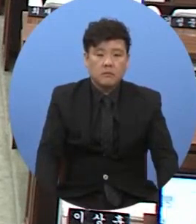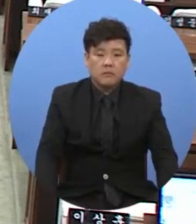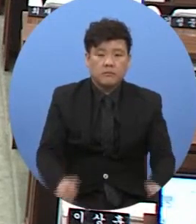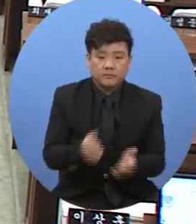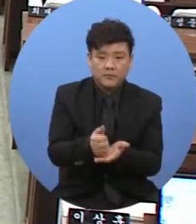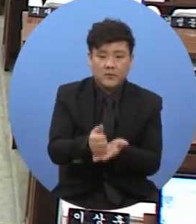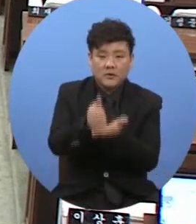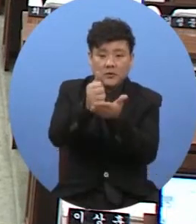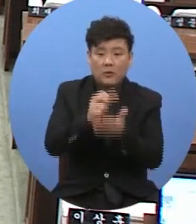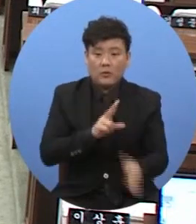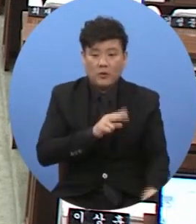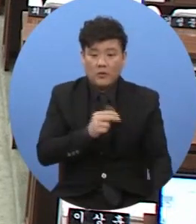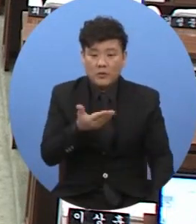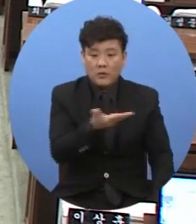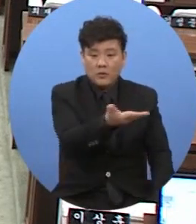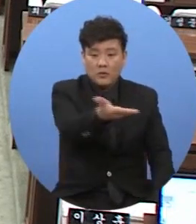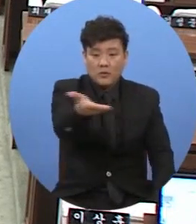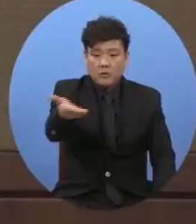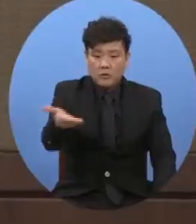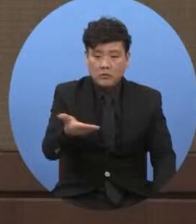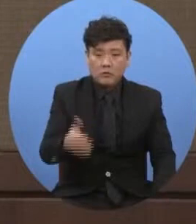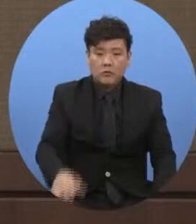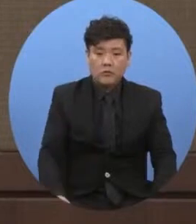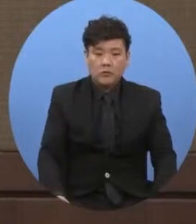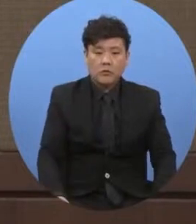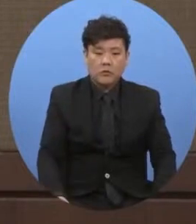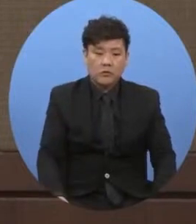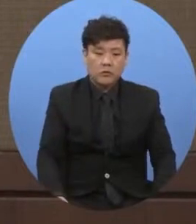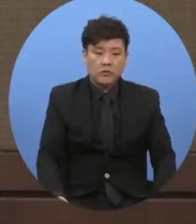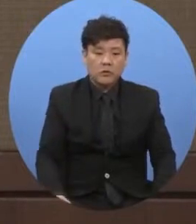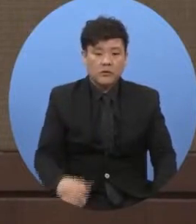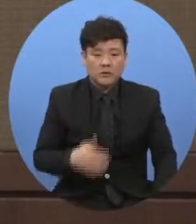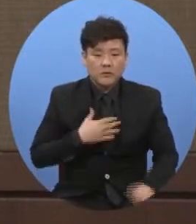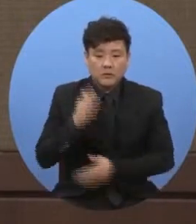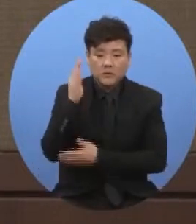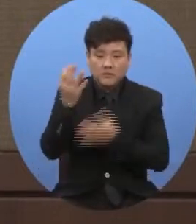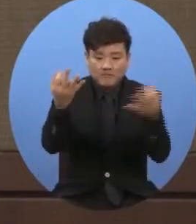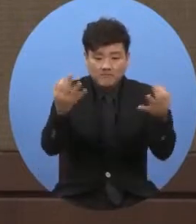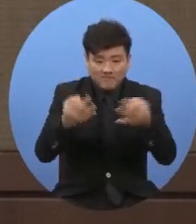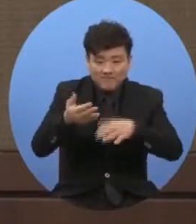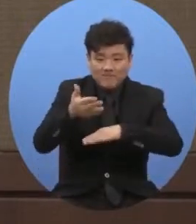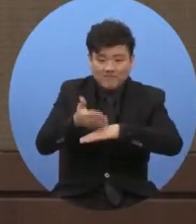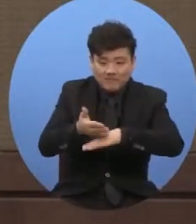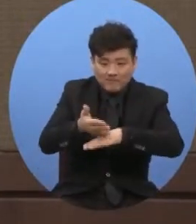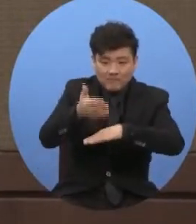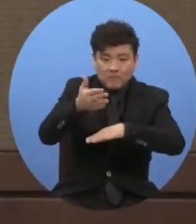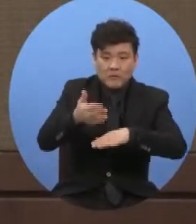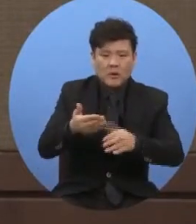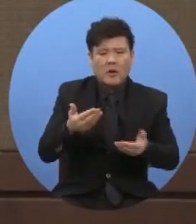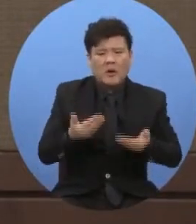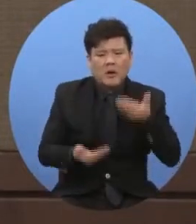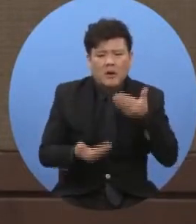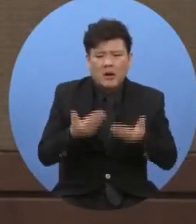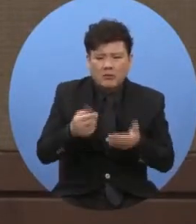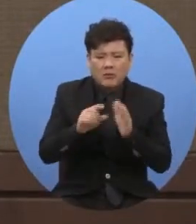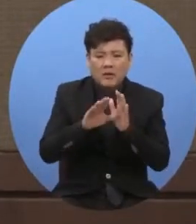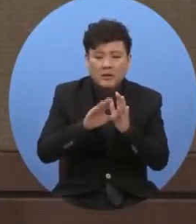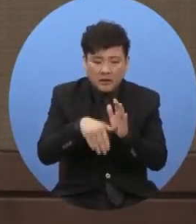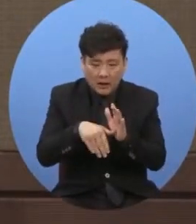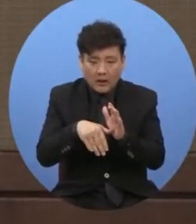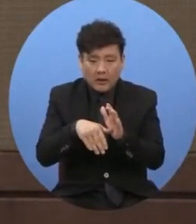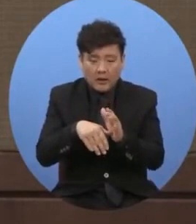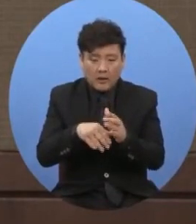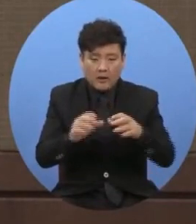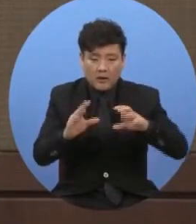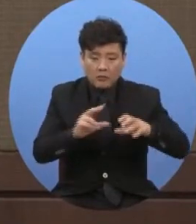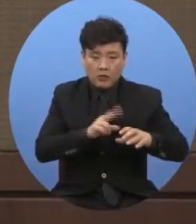존경하는 선배 동료 의원 여러분, 늦게까지 이렇게 자리에 지켜주셔서 감사합니다. 많은 바쁜 시기인데요. 뭐 총선 앞두고 많이